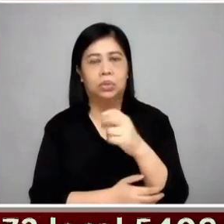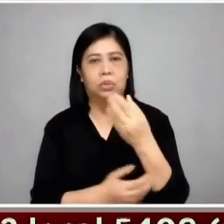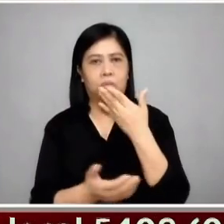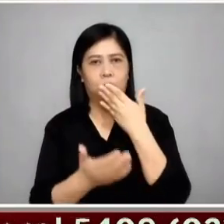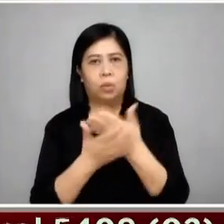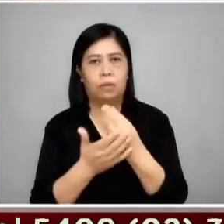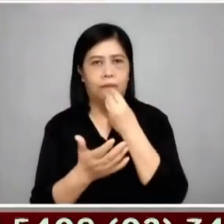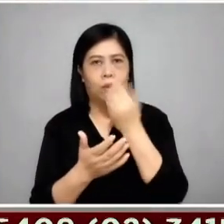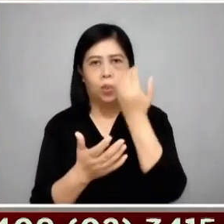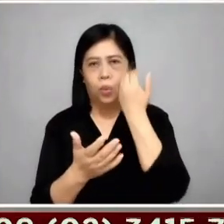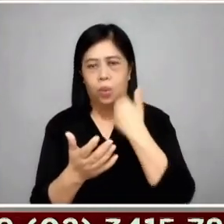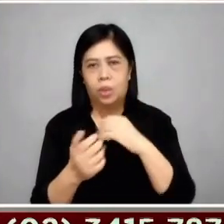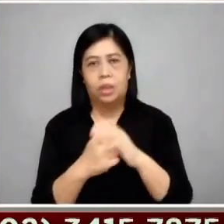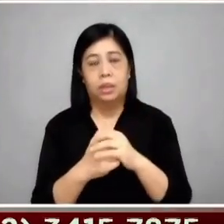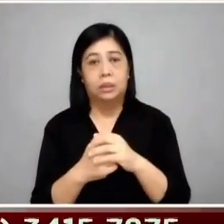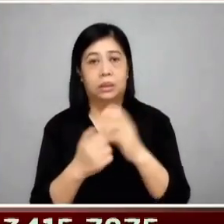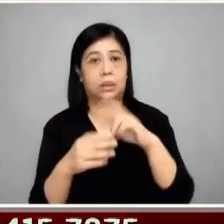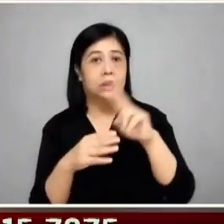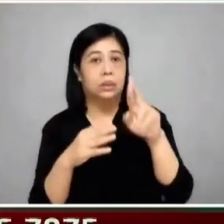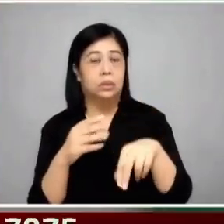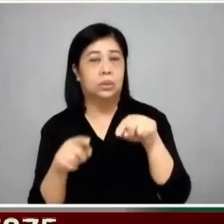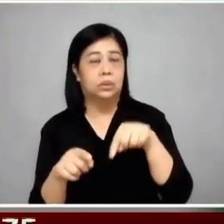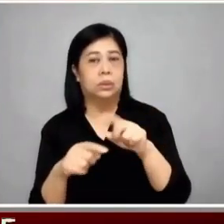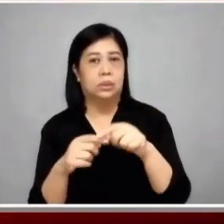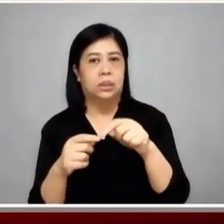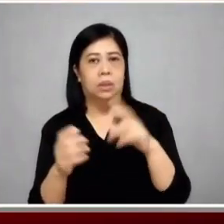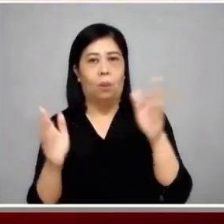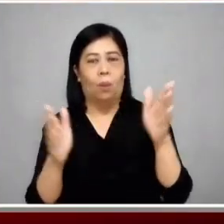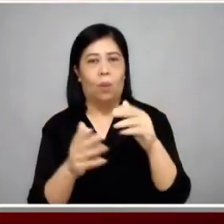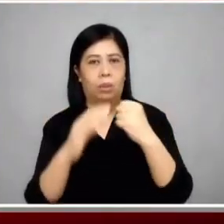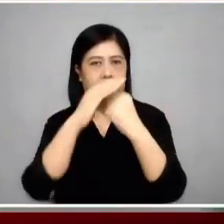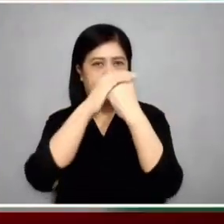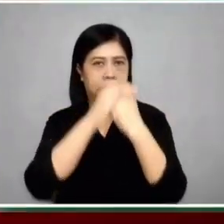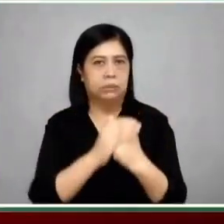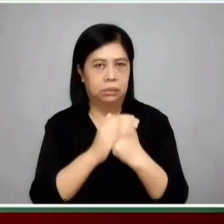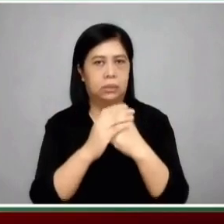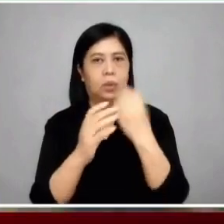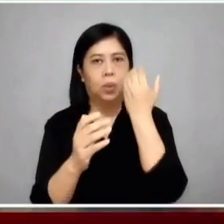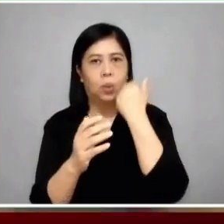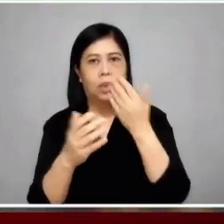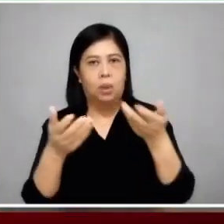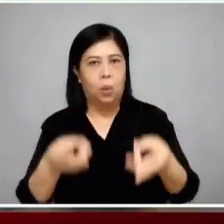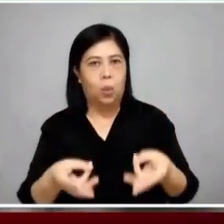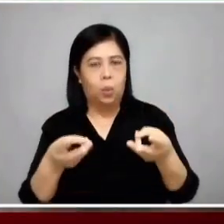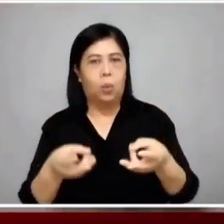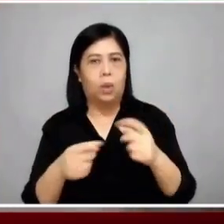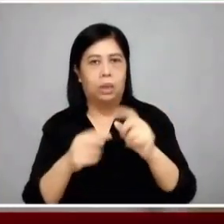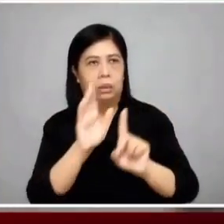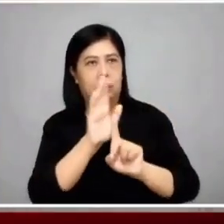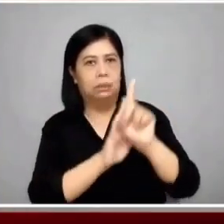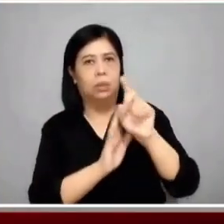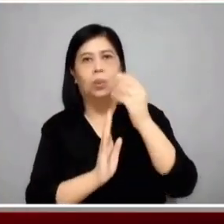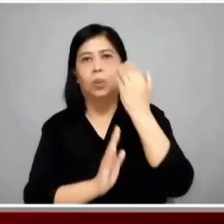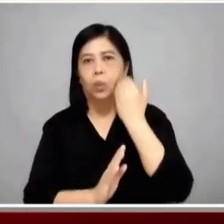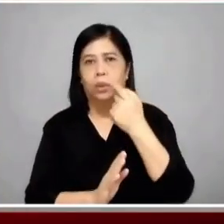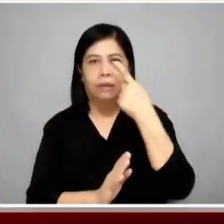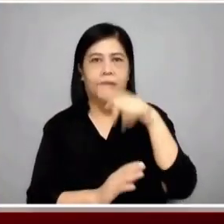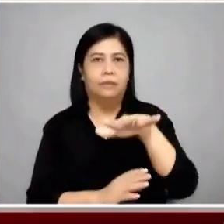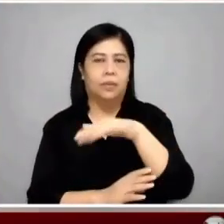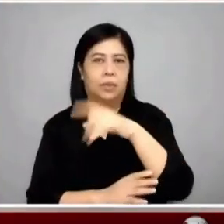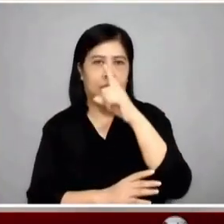pagkain. Nagre-resulta ito sa stunting o ang kakulangan sa timbang at tangkad na nararapat para sa kanilang